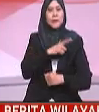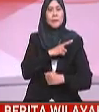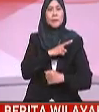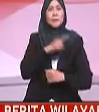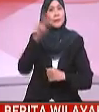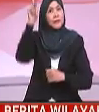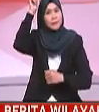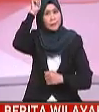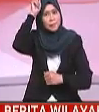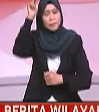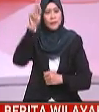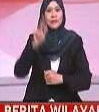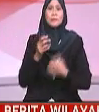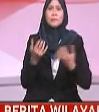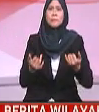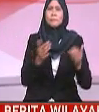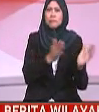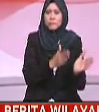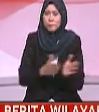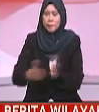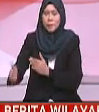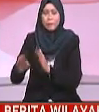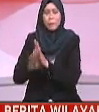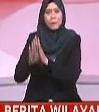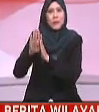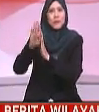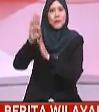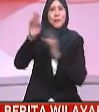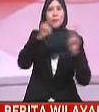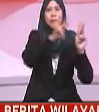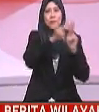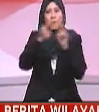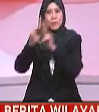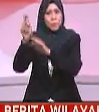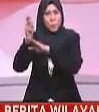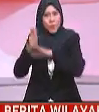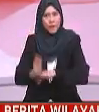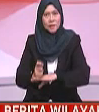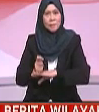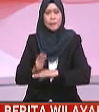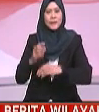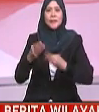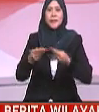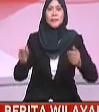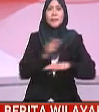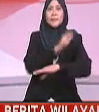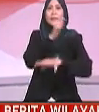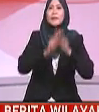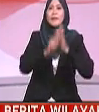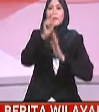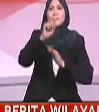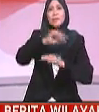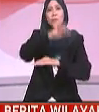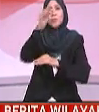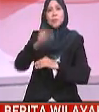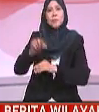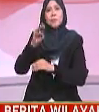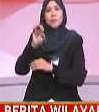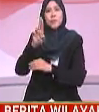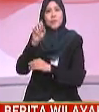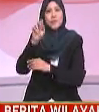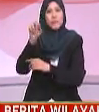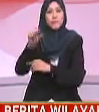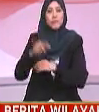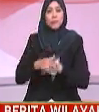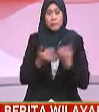Kelantan Selatan Kesedar dalam perancangan membangunkan sebuah perkampungan tradisional di tanah tinggi lojing Gua Musang. Perancangan di